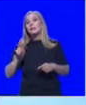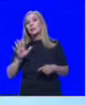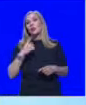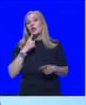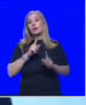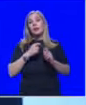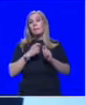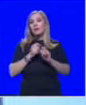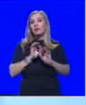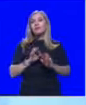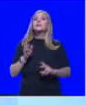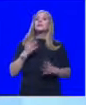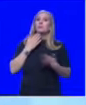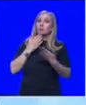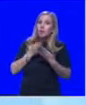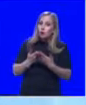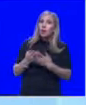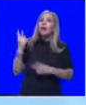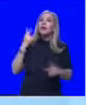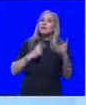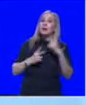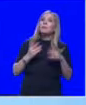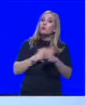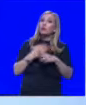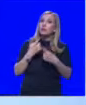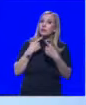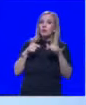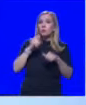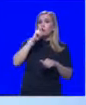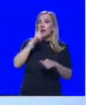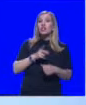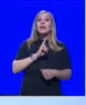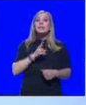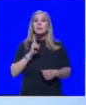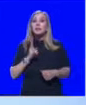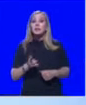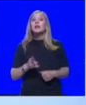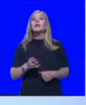изтича, разбрах ви. Почти нищо. Ще продължаваме дебата, защото той е много важен. Красимир